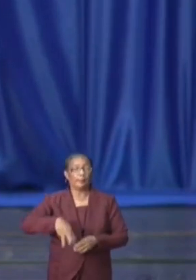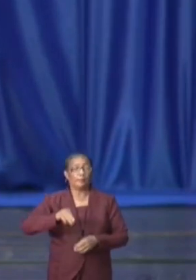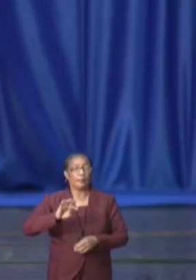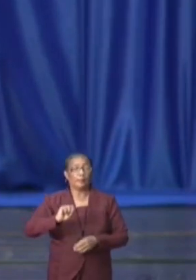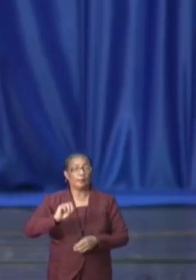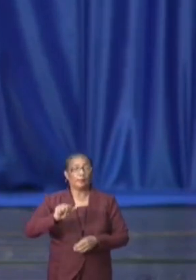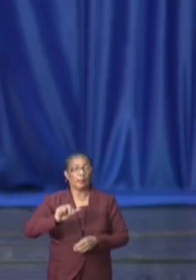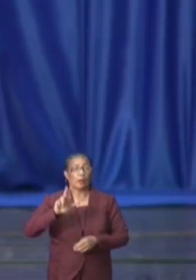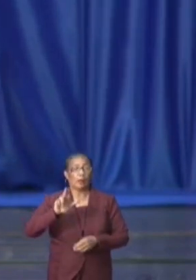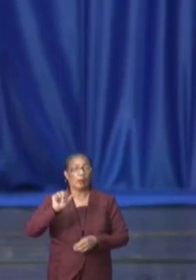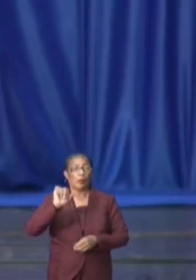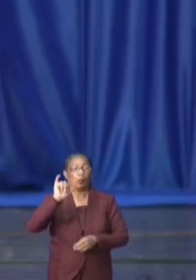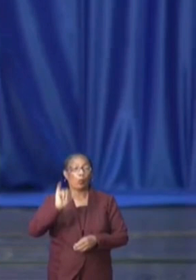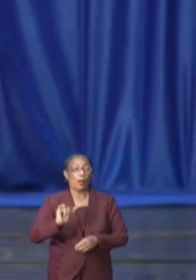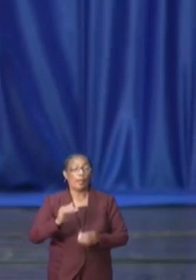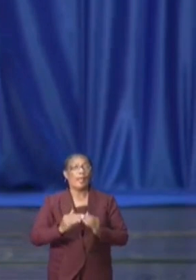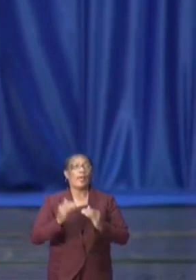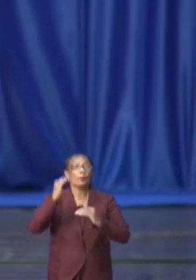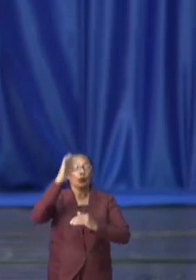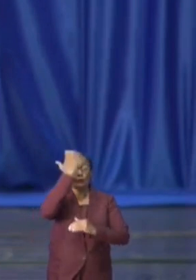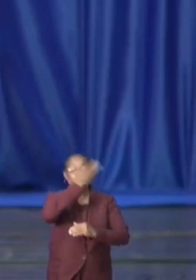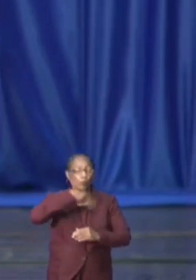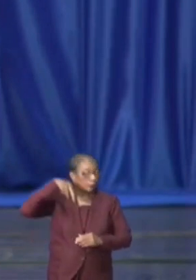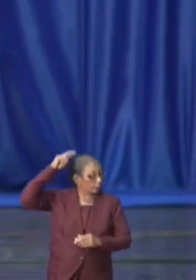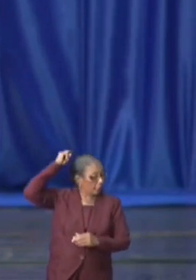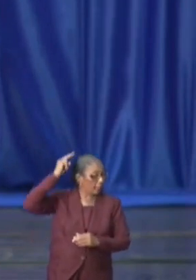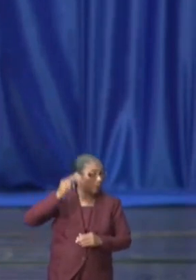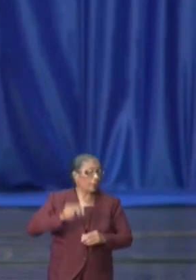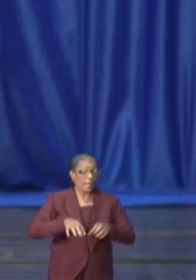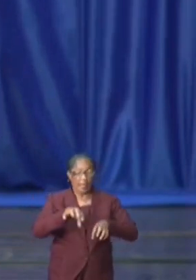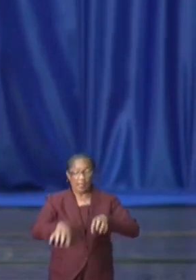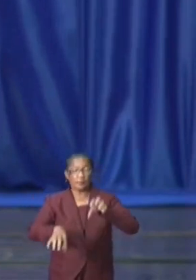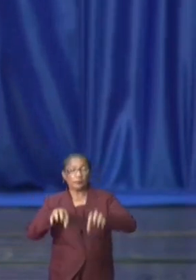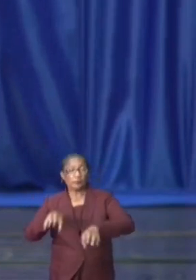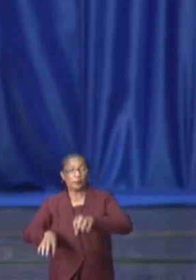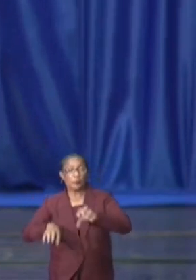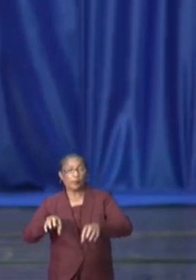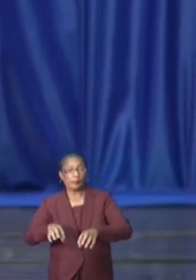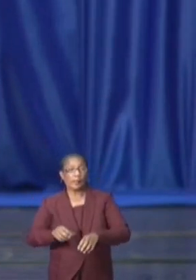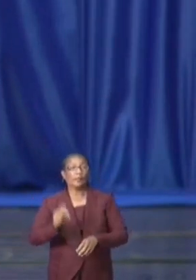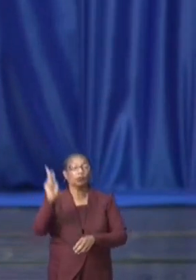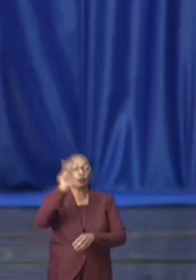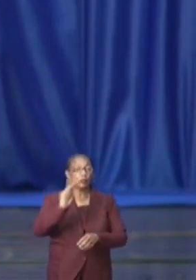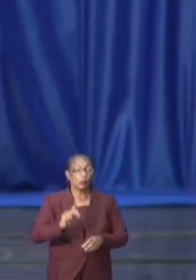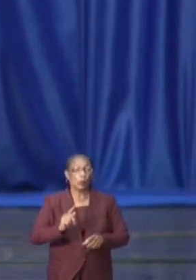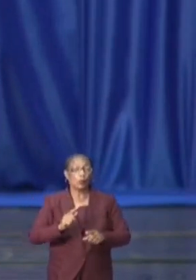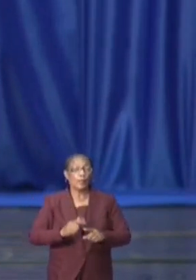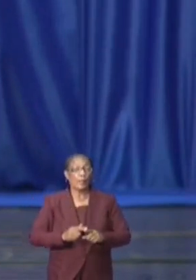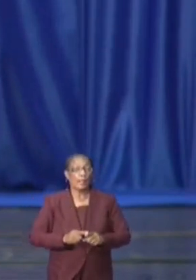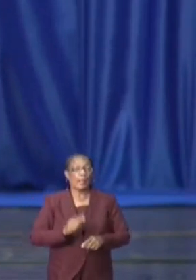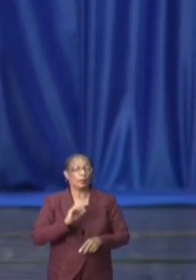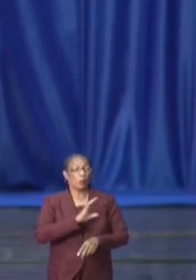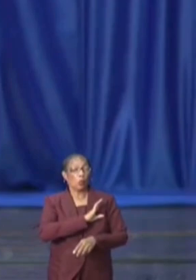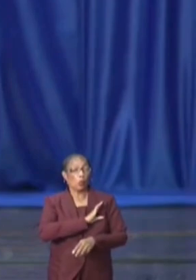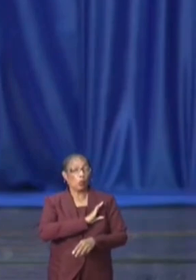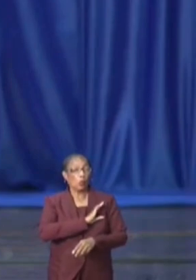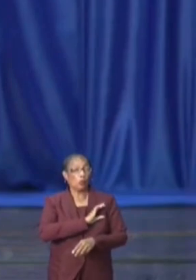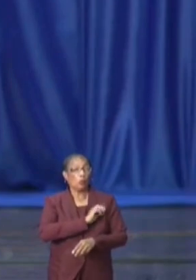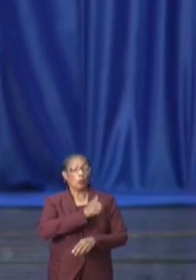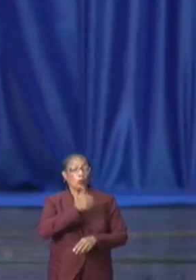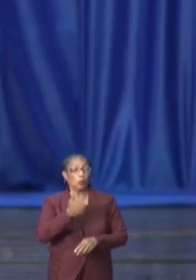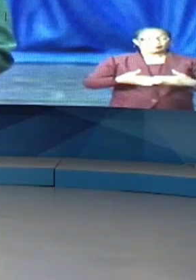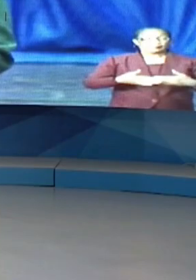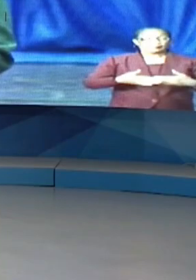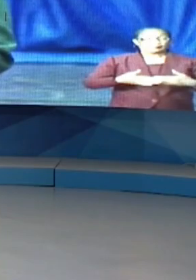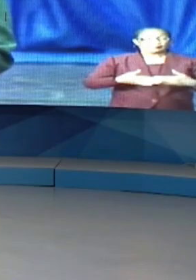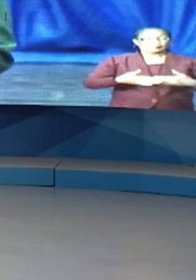boven Suriname en de rest van Sipaliwini voorzien van 24 uur stroom en gezuiverd stromend